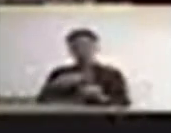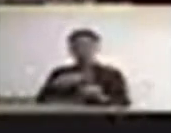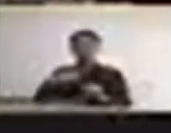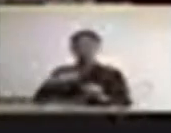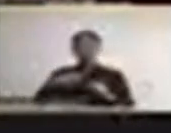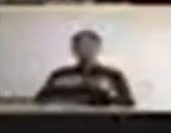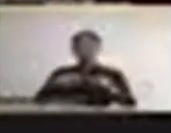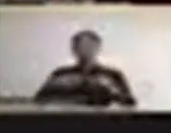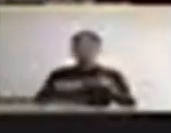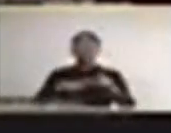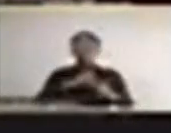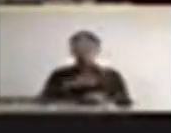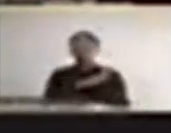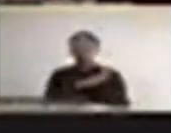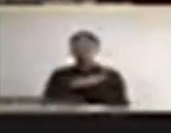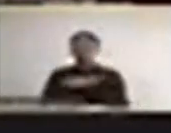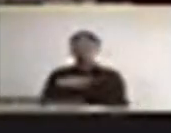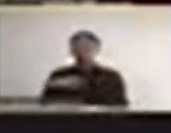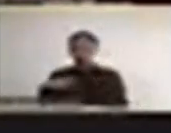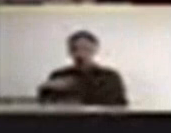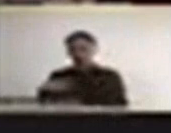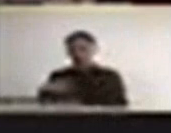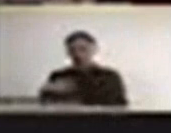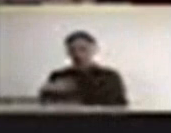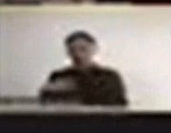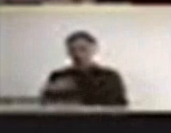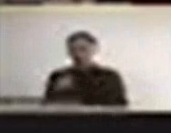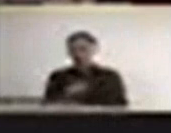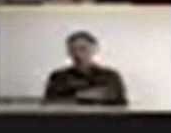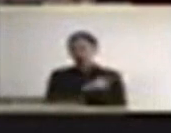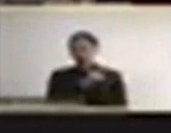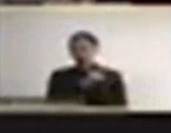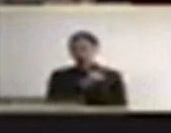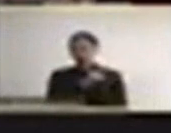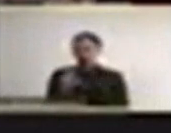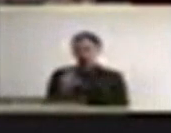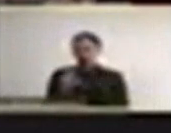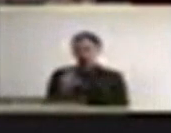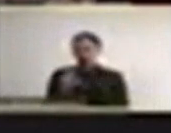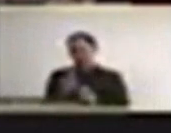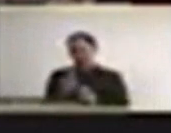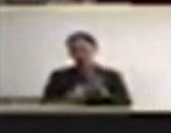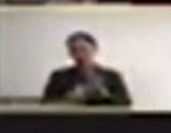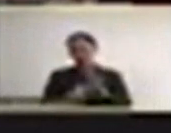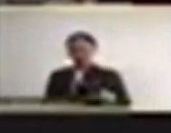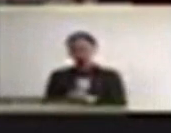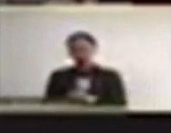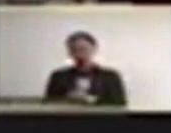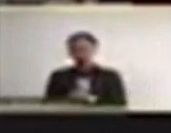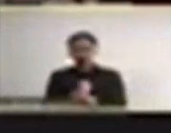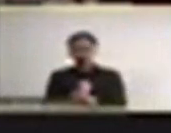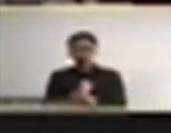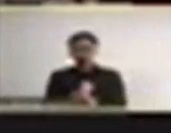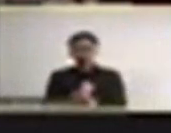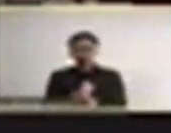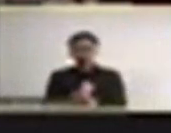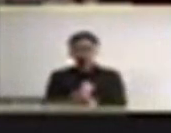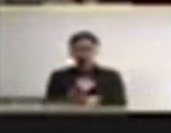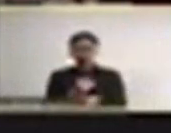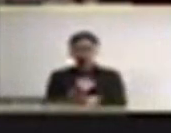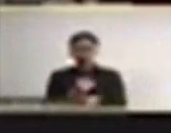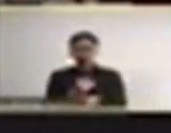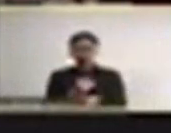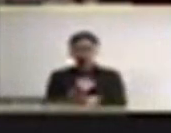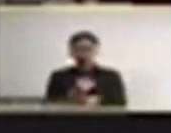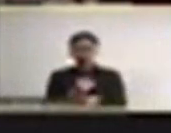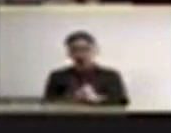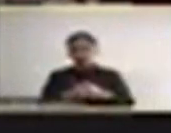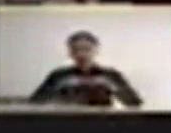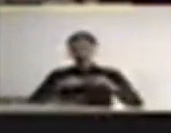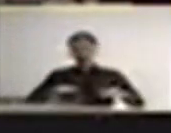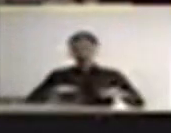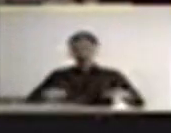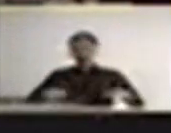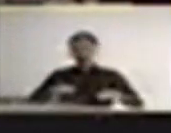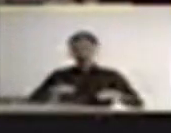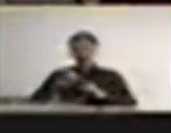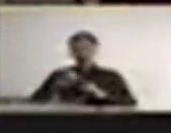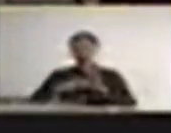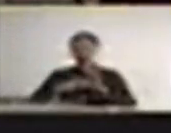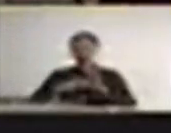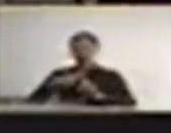dibandingkan dewasa, bahkan mencapai lebih dari 4 minggu dari onset gejala. Jadi anak sama infeksiusnya dengan dewasa.